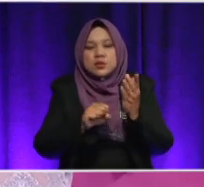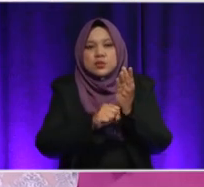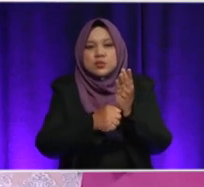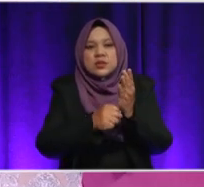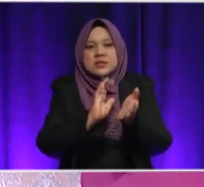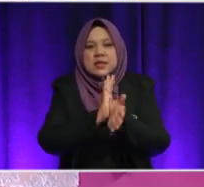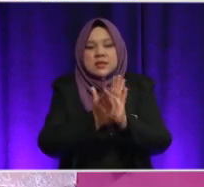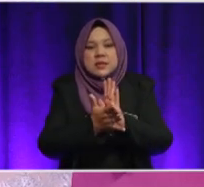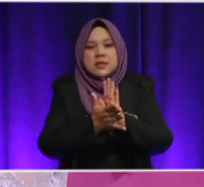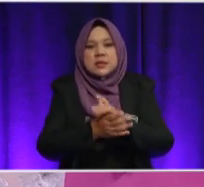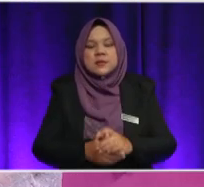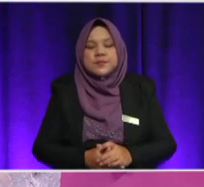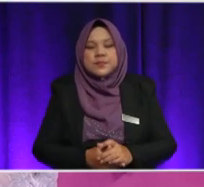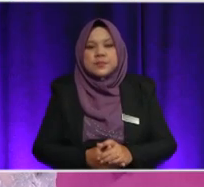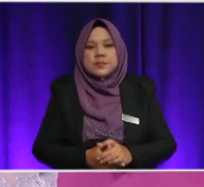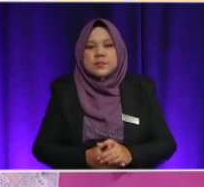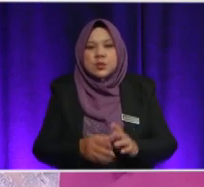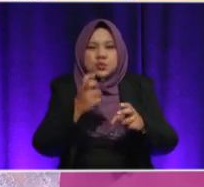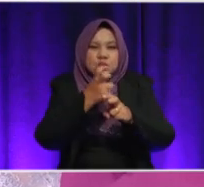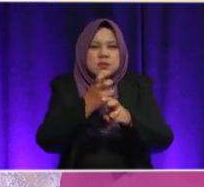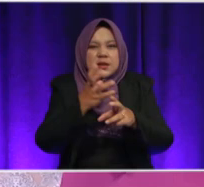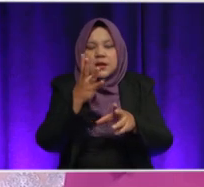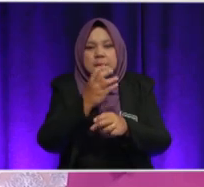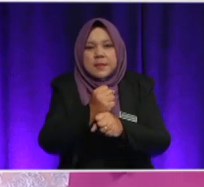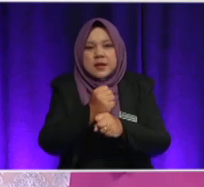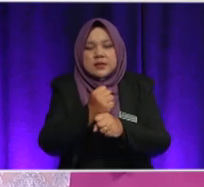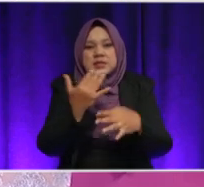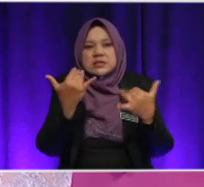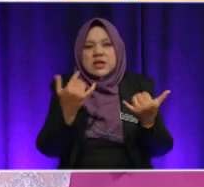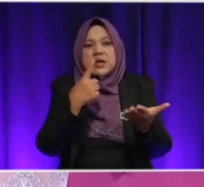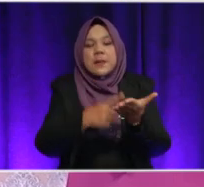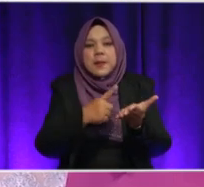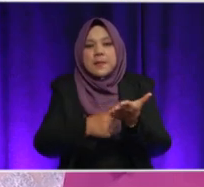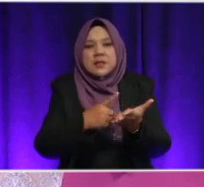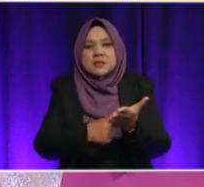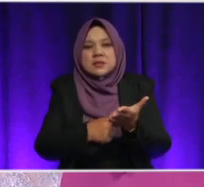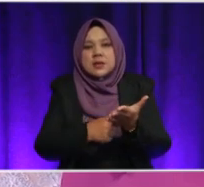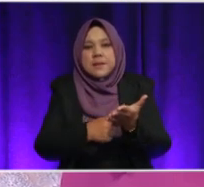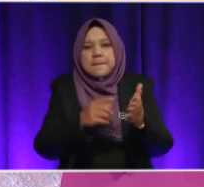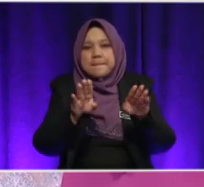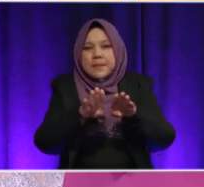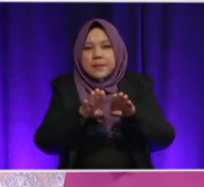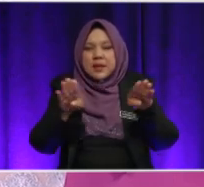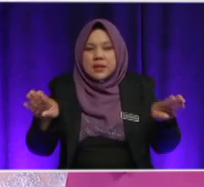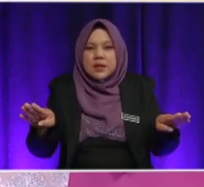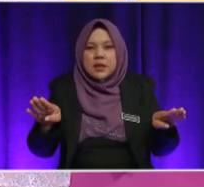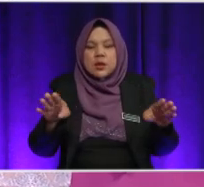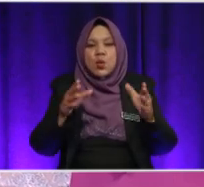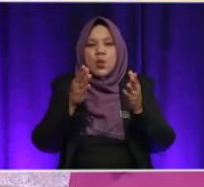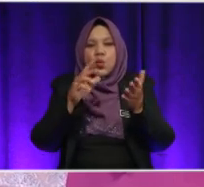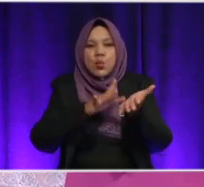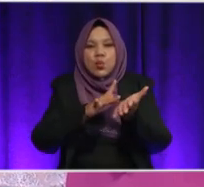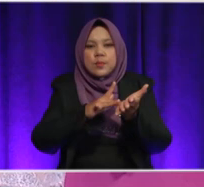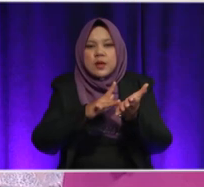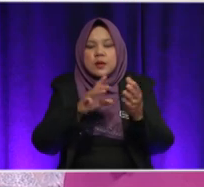mendapatkannya jadi pada surat ini kita lebih hendak membincang campur bandingan sirih di antara umat buatan manusia dan juga